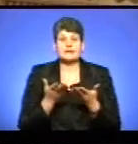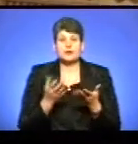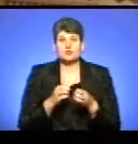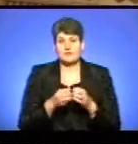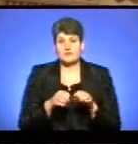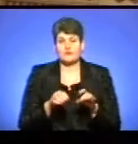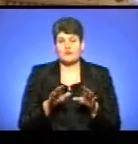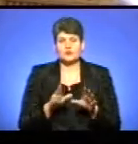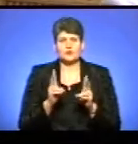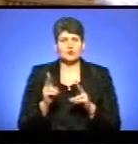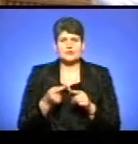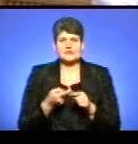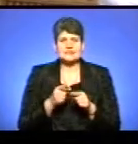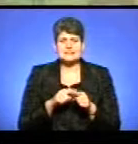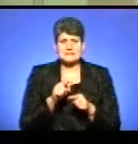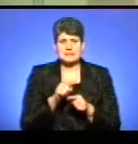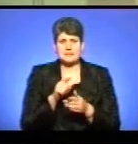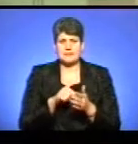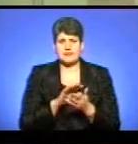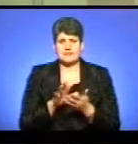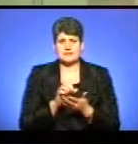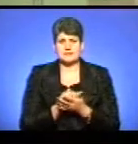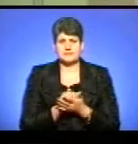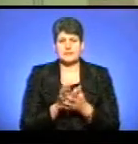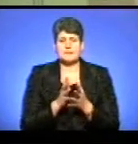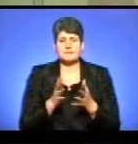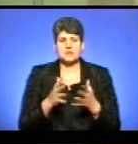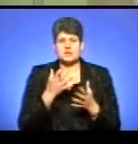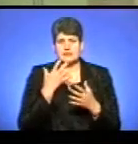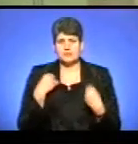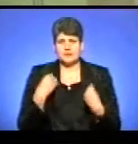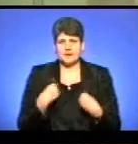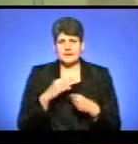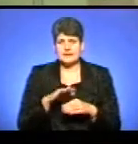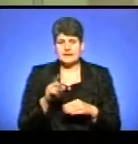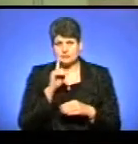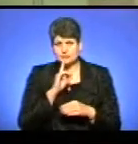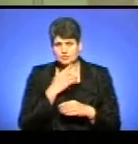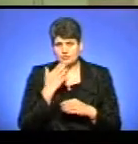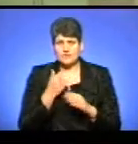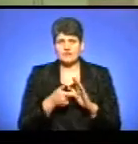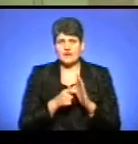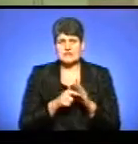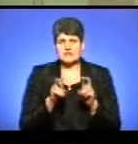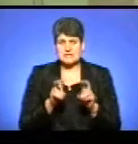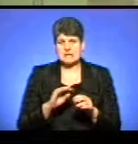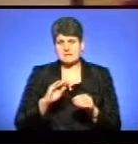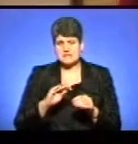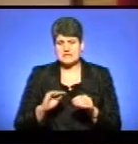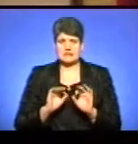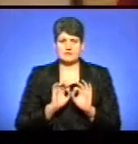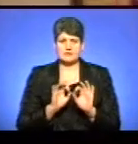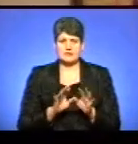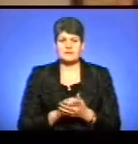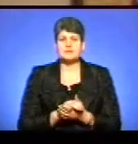вирішити, ніхто цим питанням не займався. Ми їх тепло одіваємо, дітям незручно в класі сидіти, писати, відповідати.